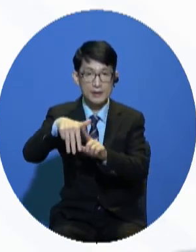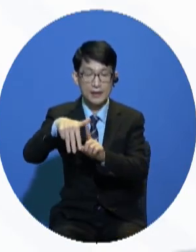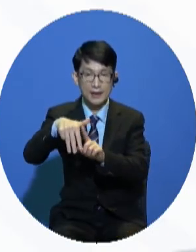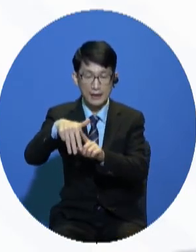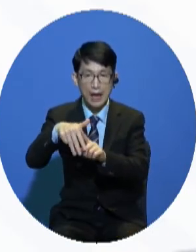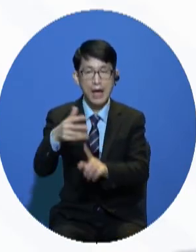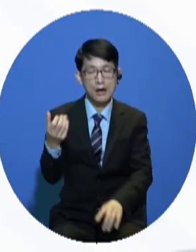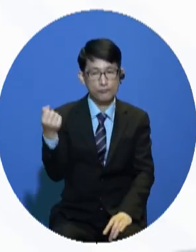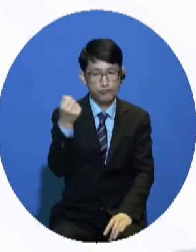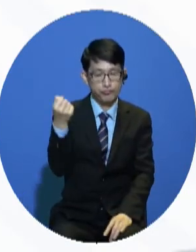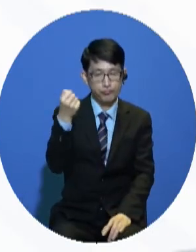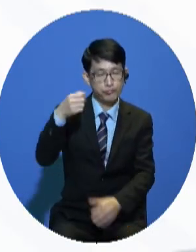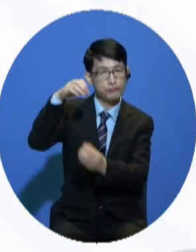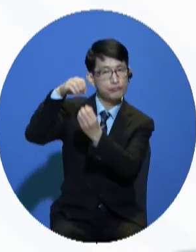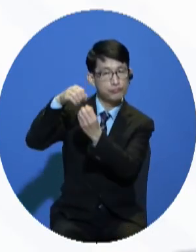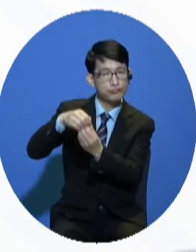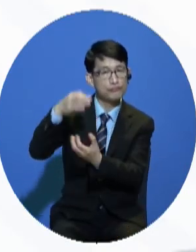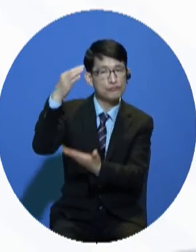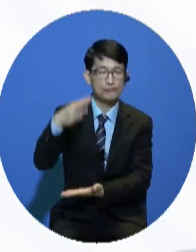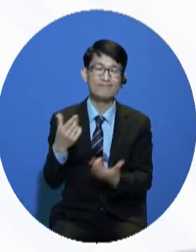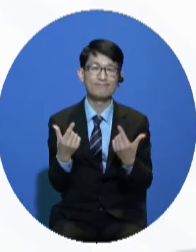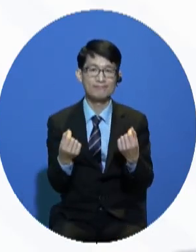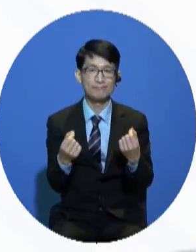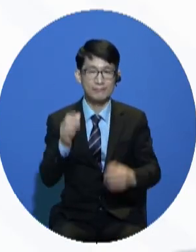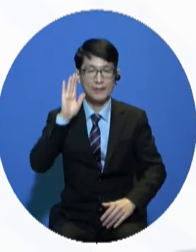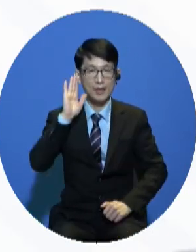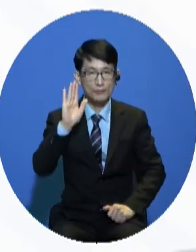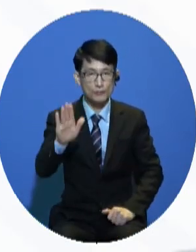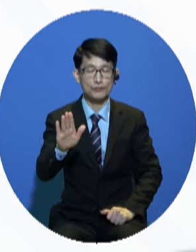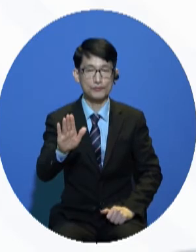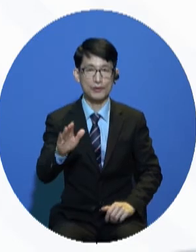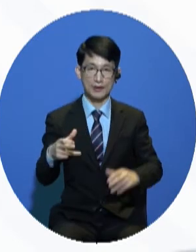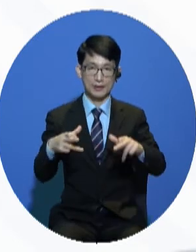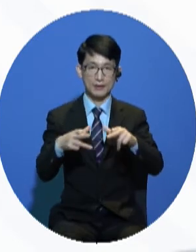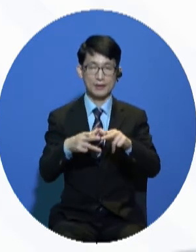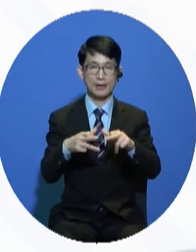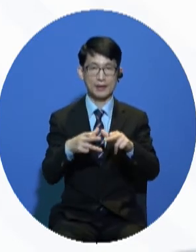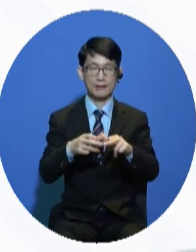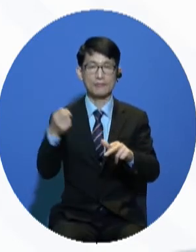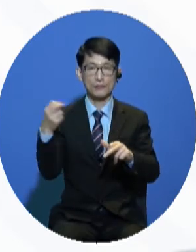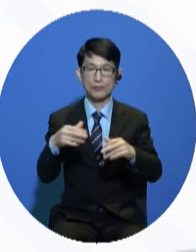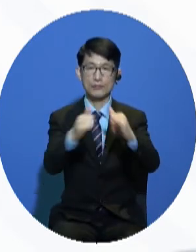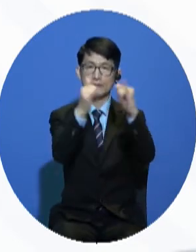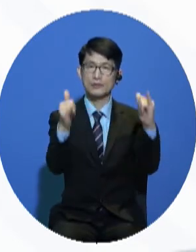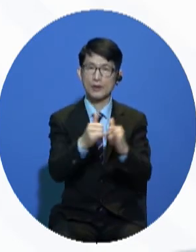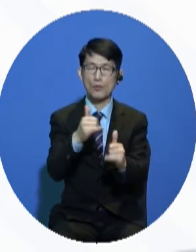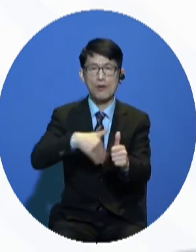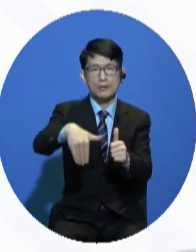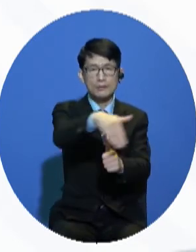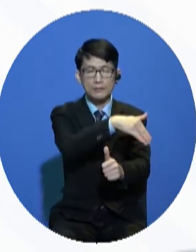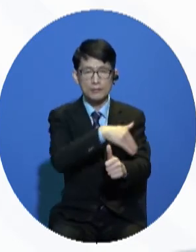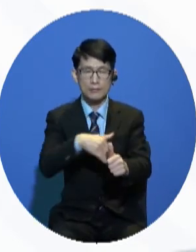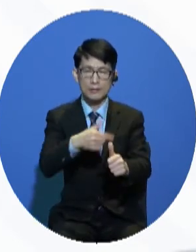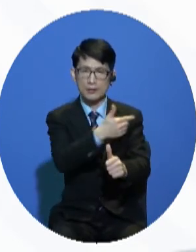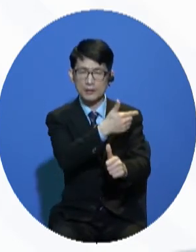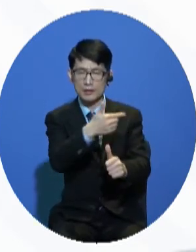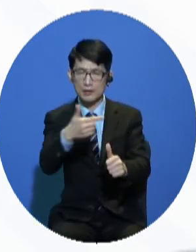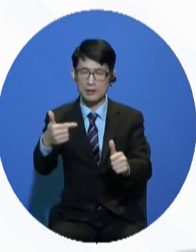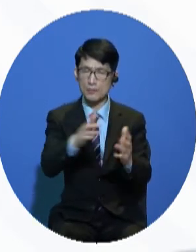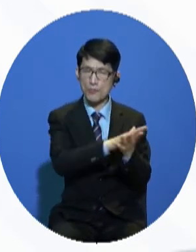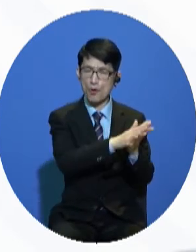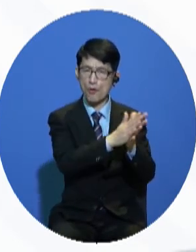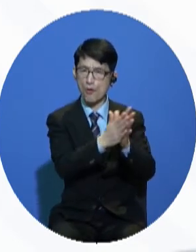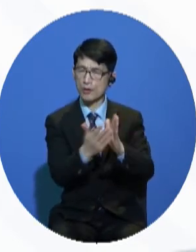유산이지 않을까 싶습니다. 그래서 이제 앞으로 우리 장애와 이 사회 환경에서의 이 큰 변화가